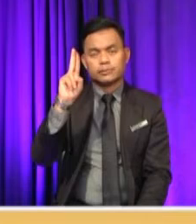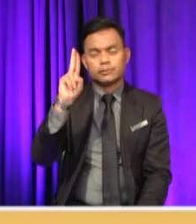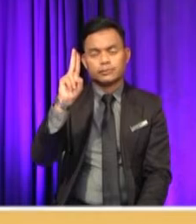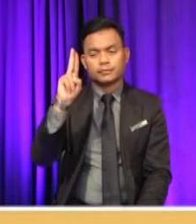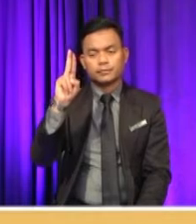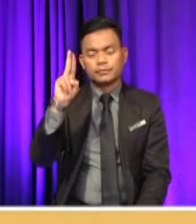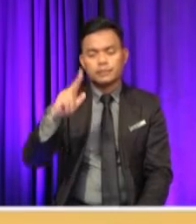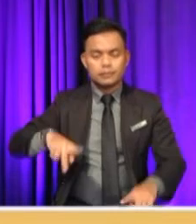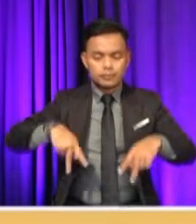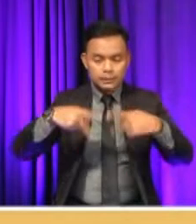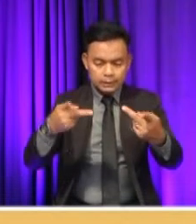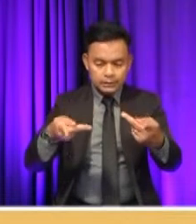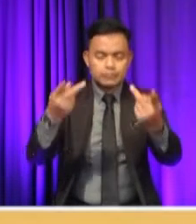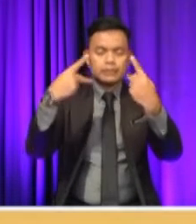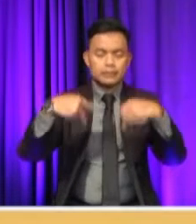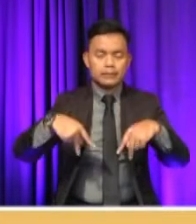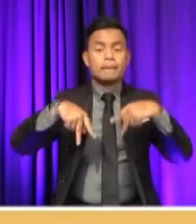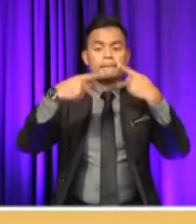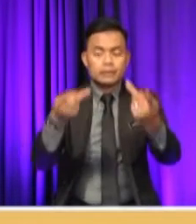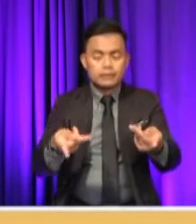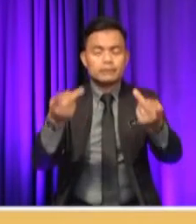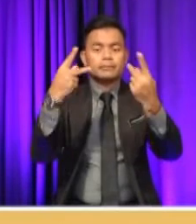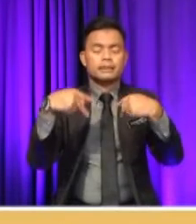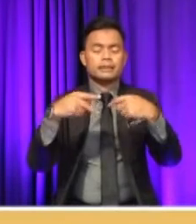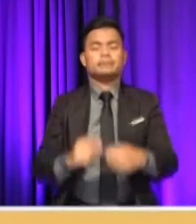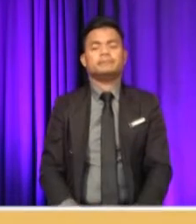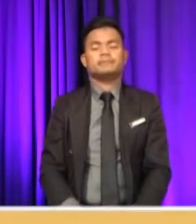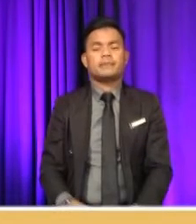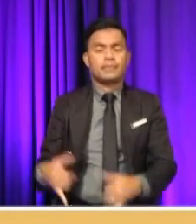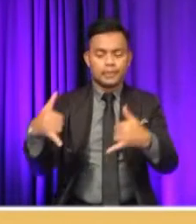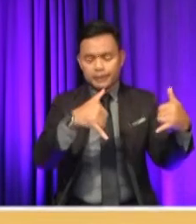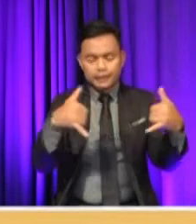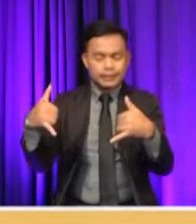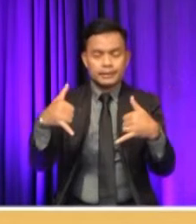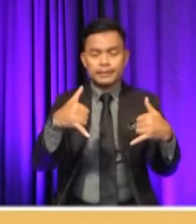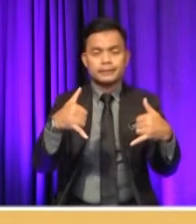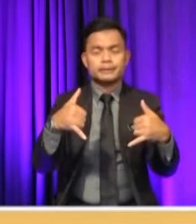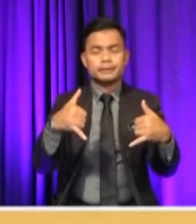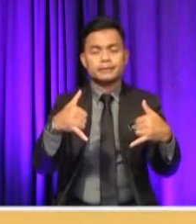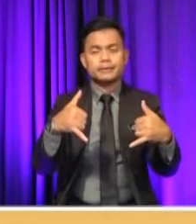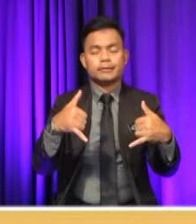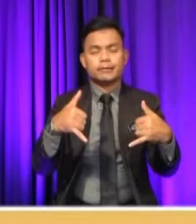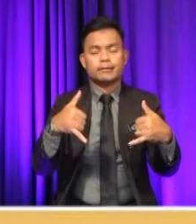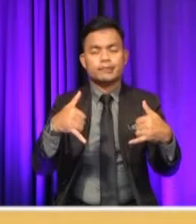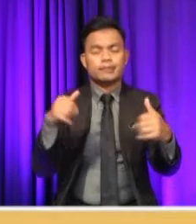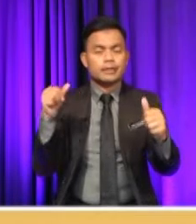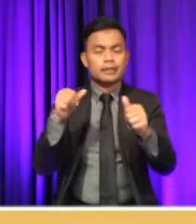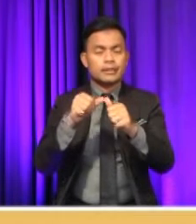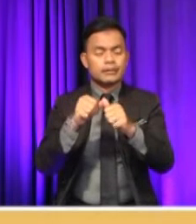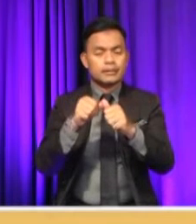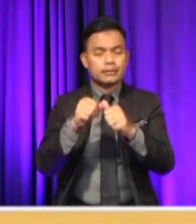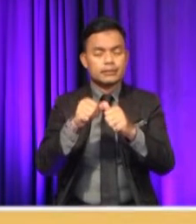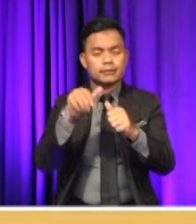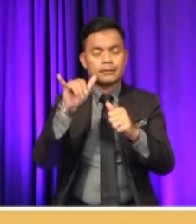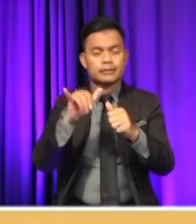itu arus ulang alik. Okey, arus ulang alik adalah arus elektrik yang arah alirannya berulang alik dan